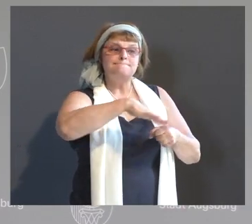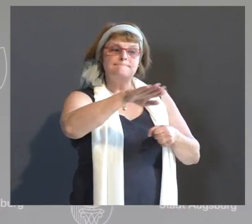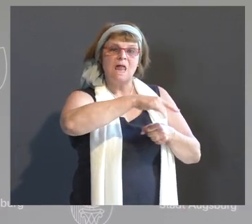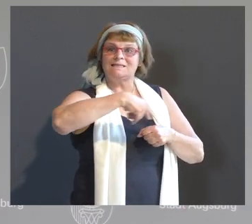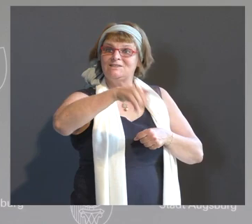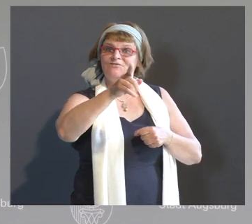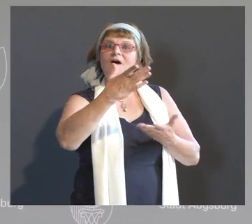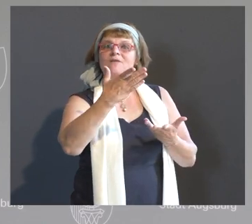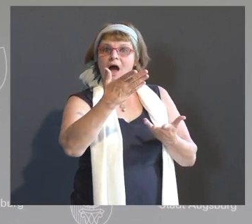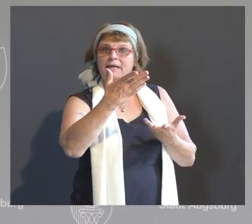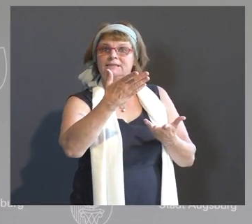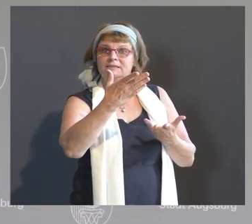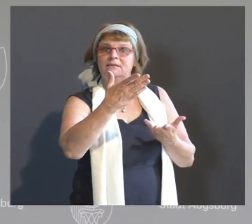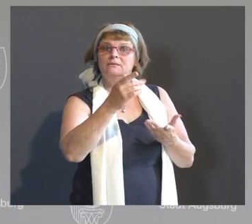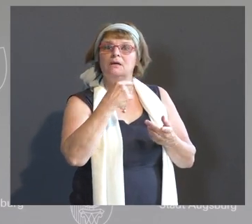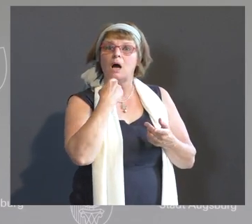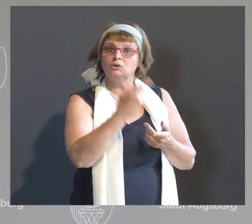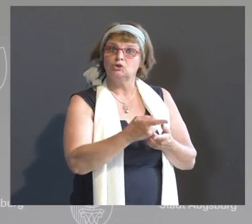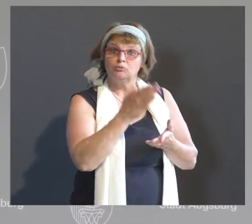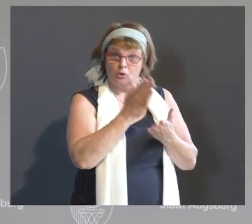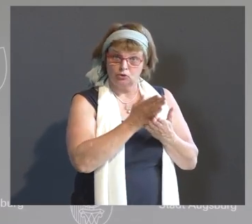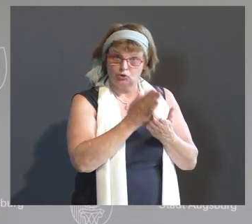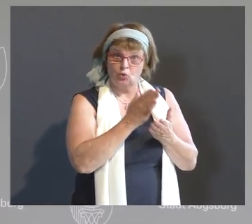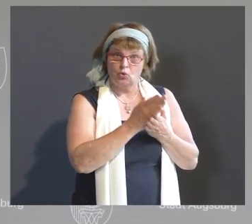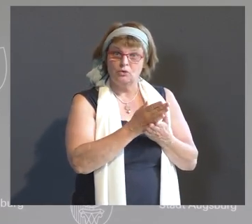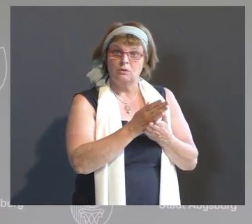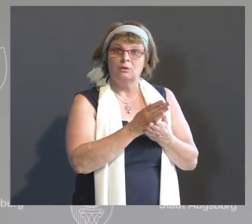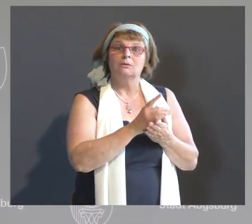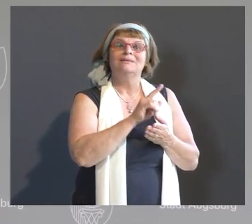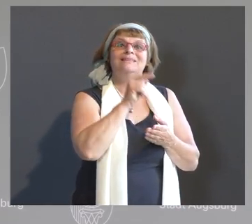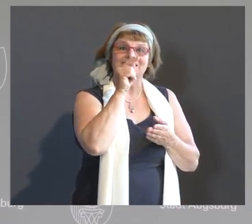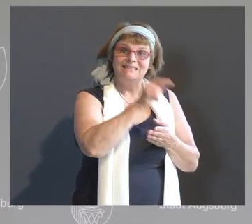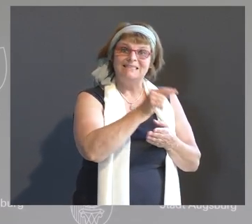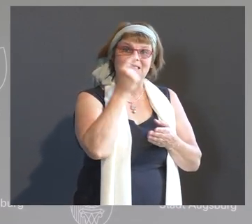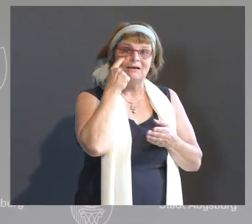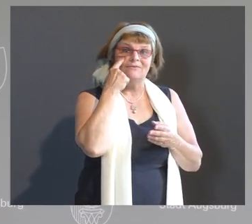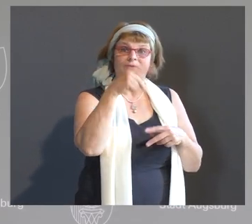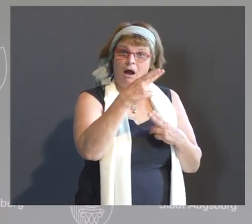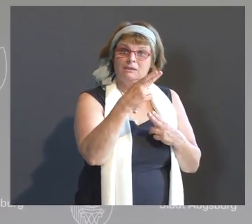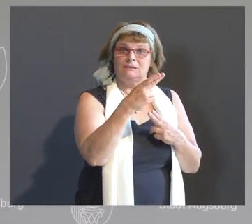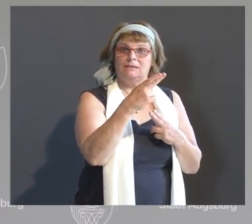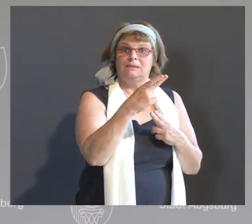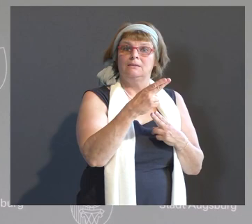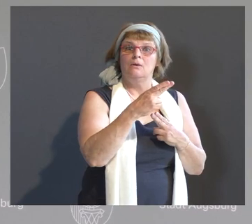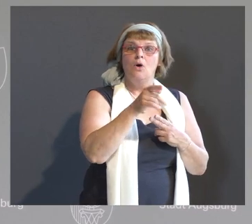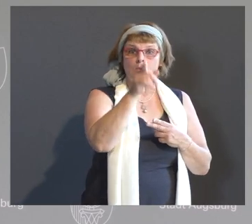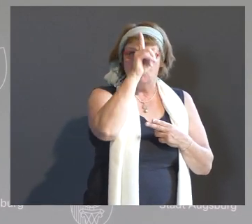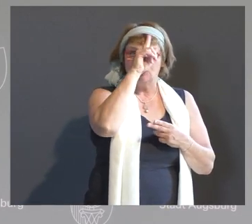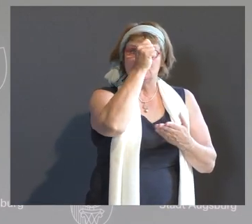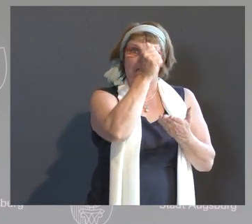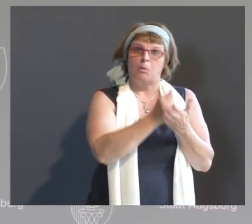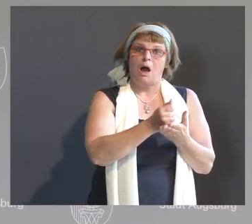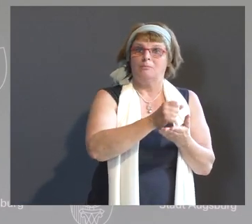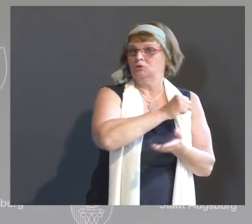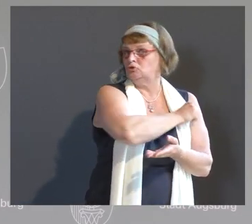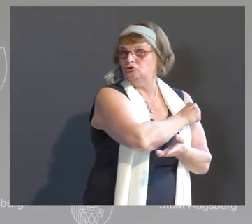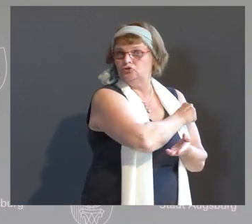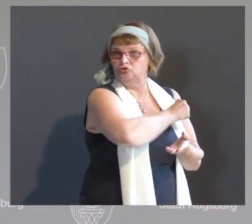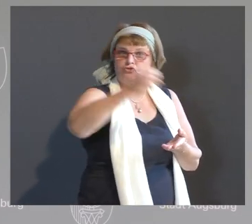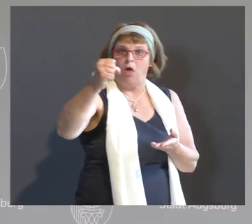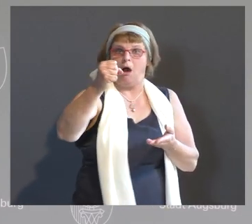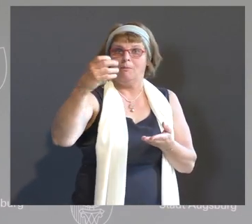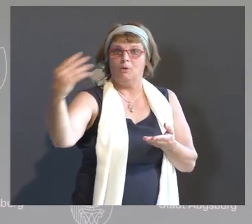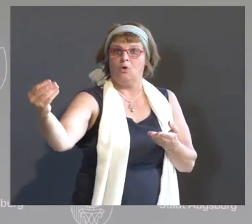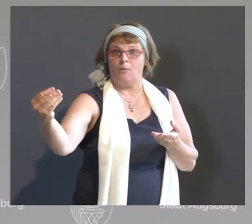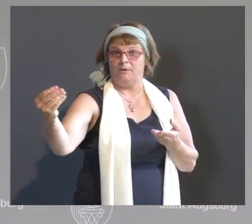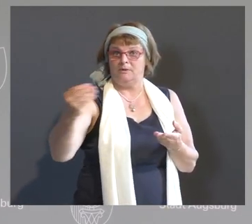Schlag auf einen Polizeibeamten im Weggehen. Wie gesagt, man kann der Auffassung sein, das gehört irgendwo zum Berufsbild eines